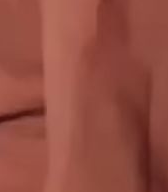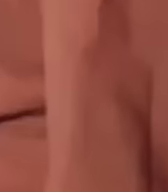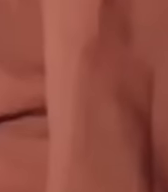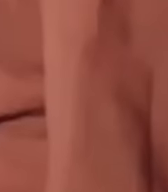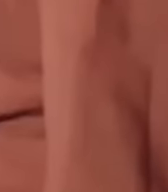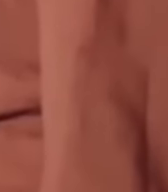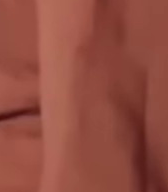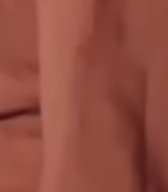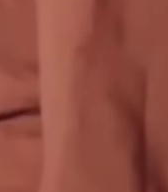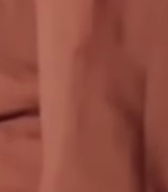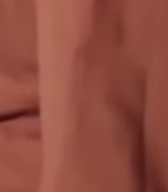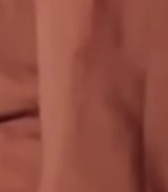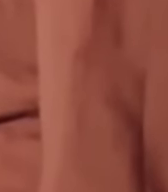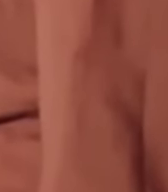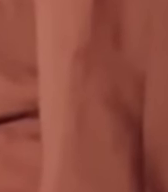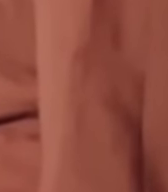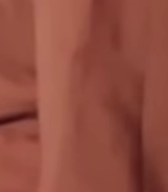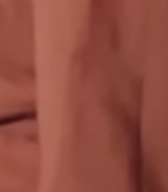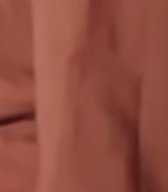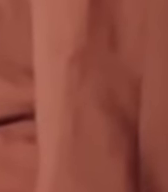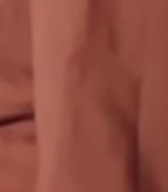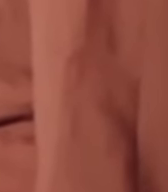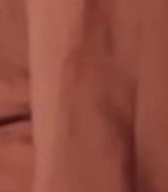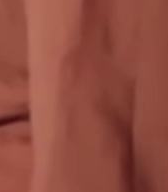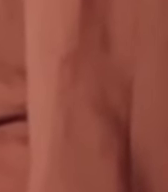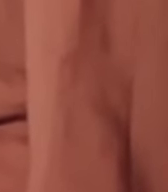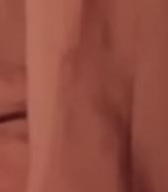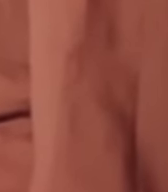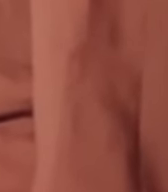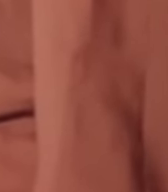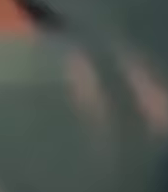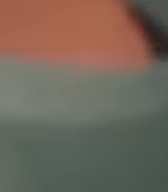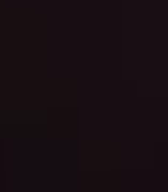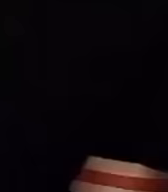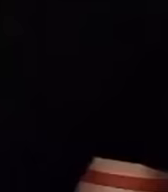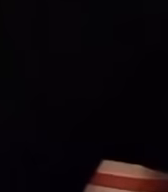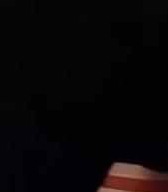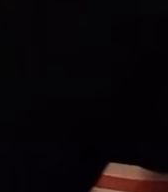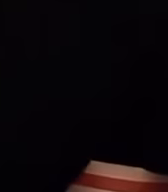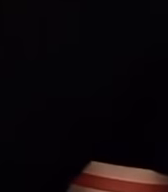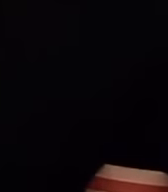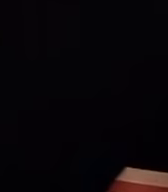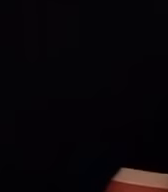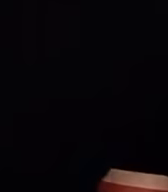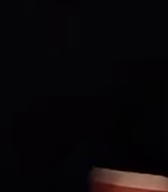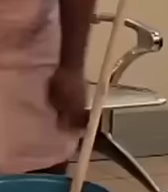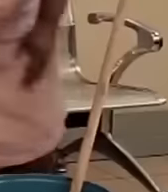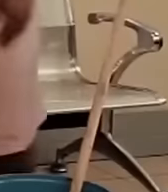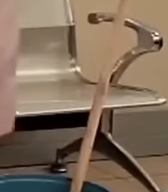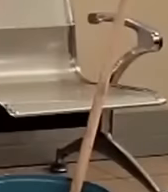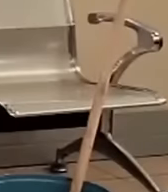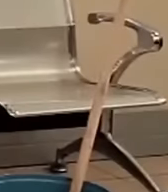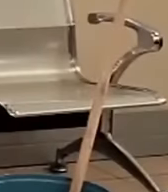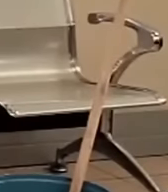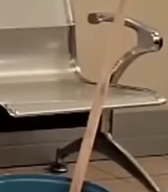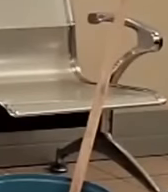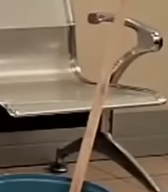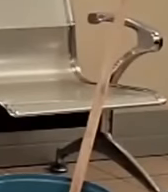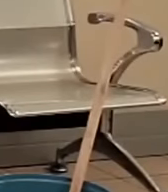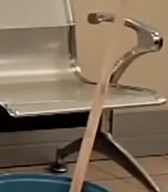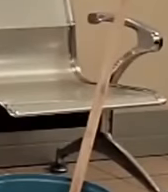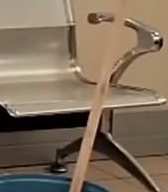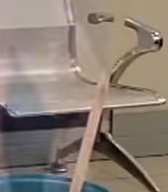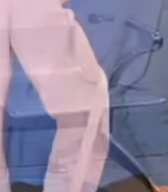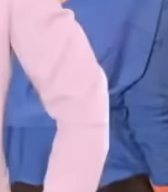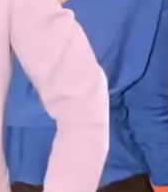owner? Dubule ngibulale man, yini into engakho man. Bulale man. Catch this live on Eswatini TV every Tuesday